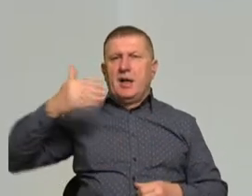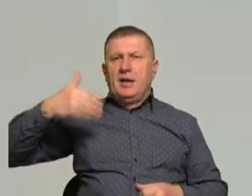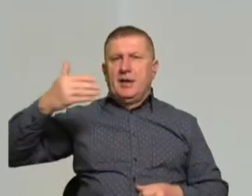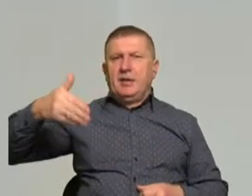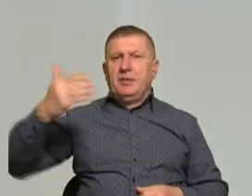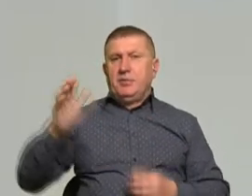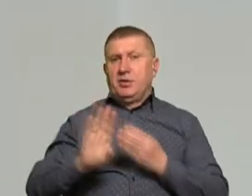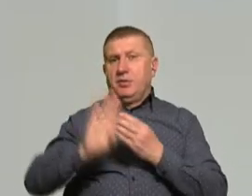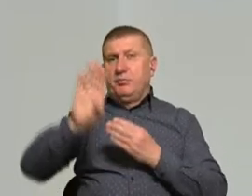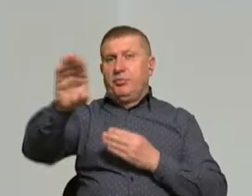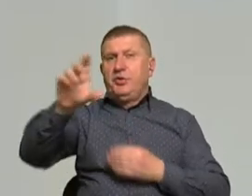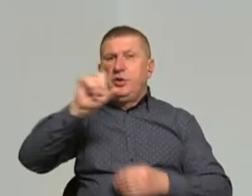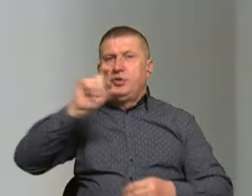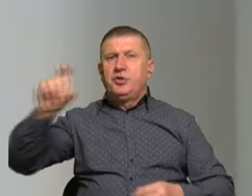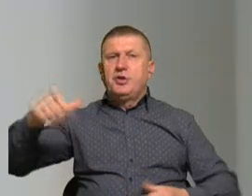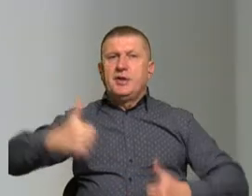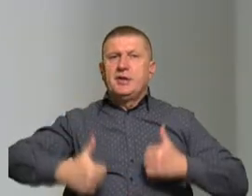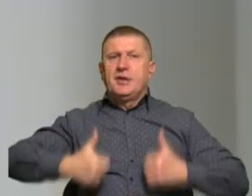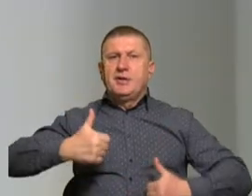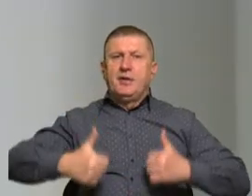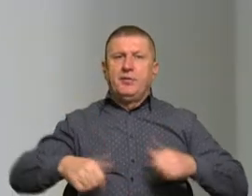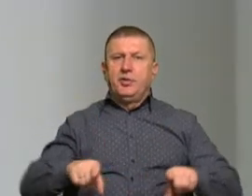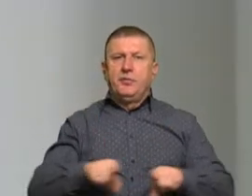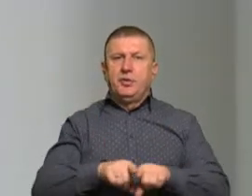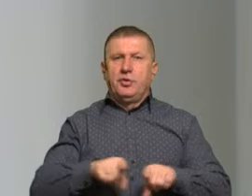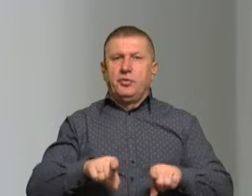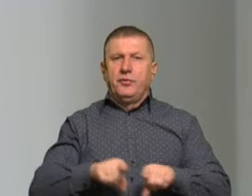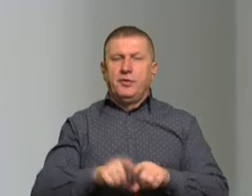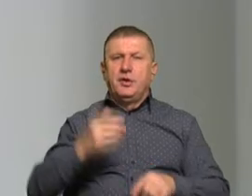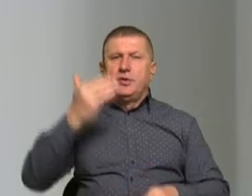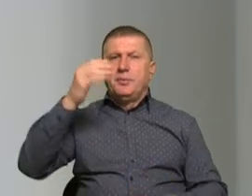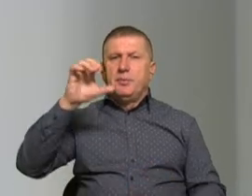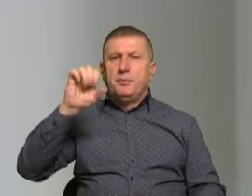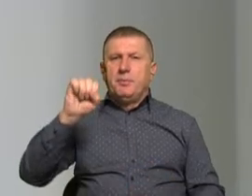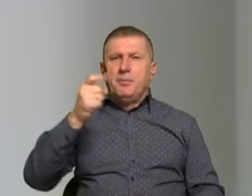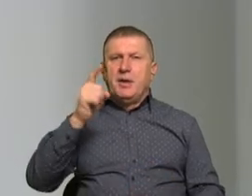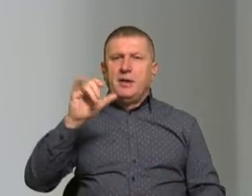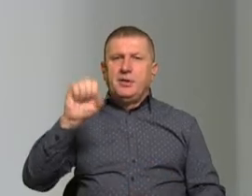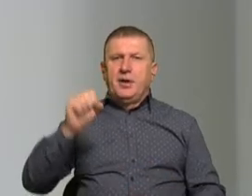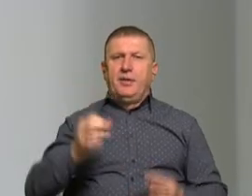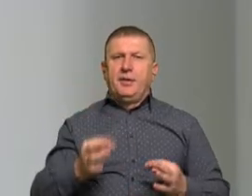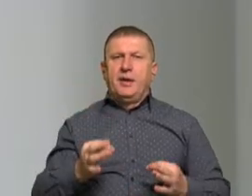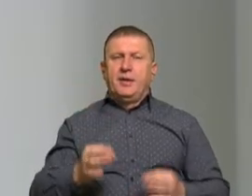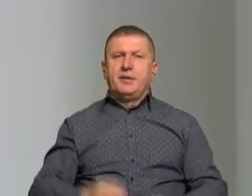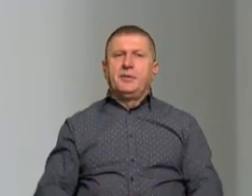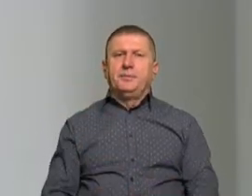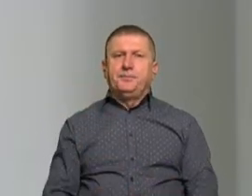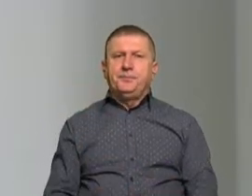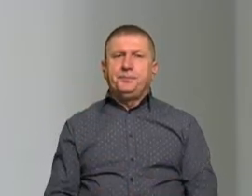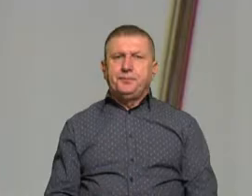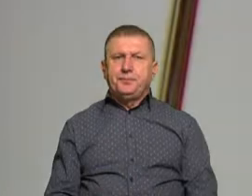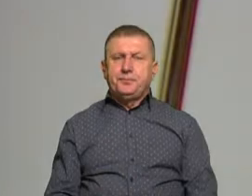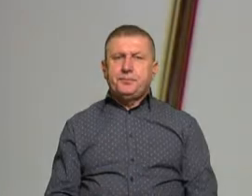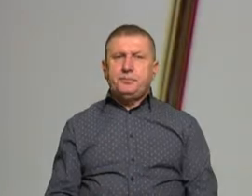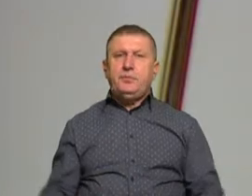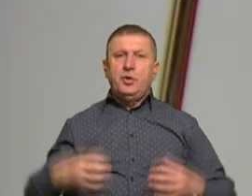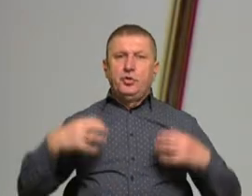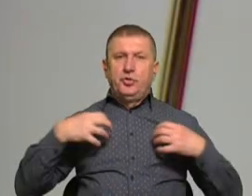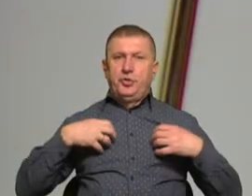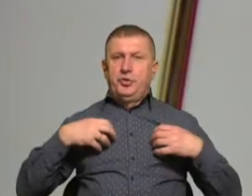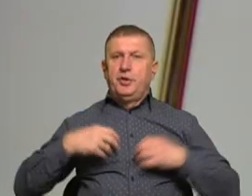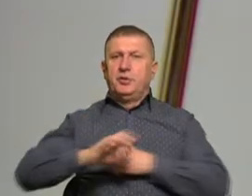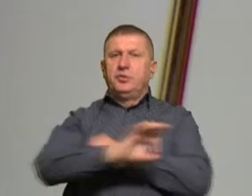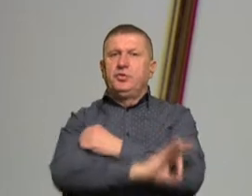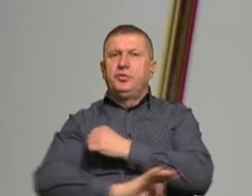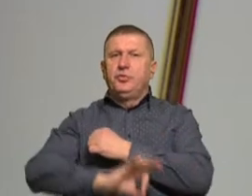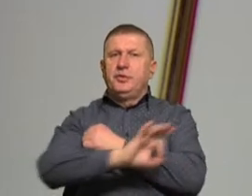w późniejszych czasach zawodowym. Bardzo dziękuję. Pani Magdalena Madzia. Życie studenckie